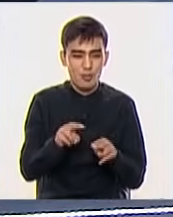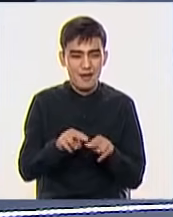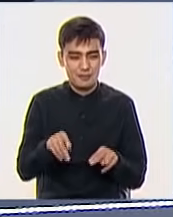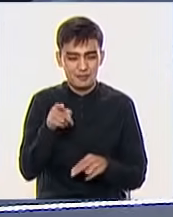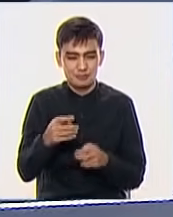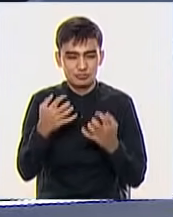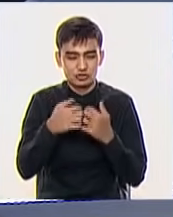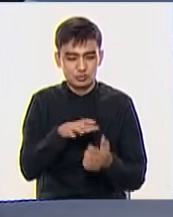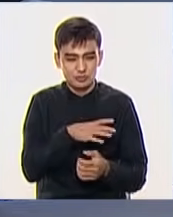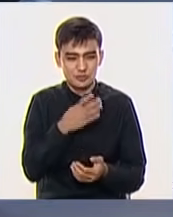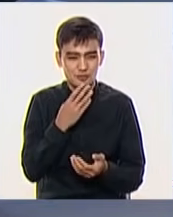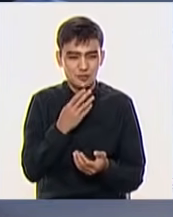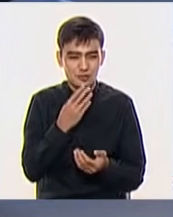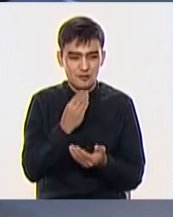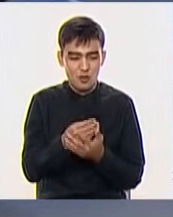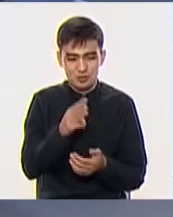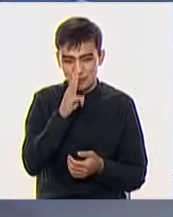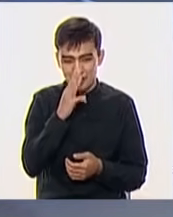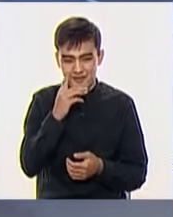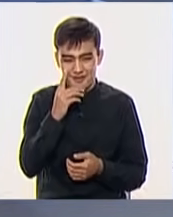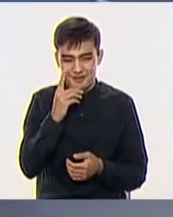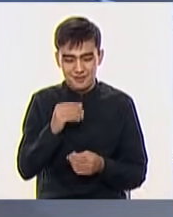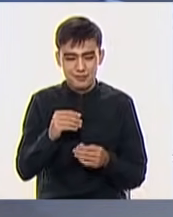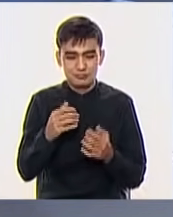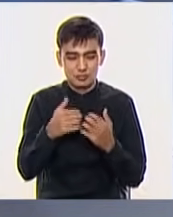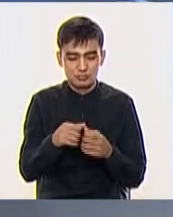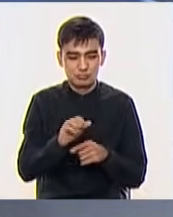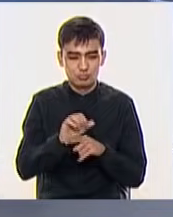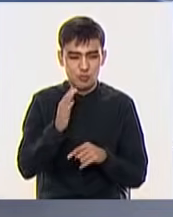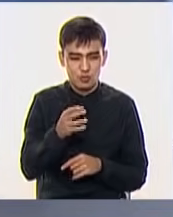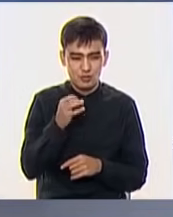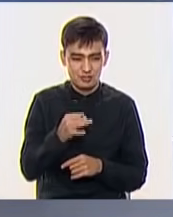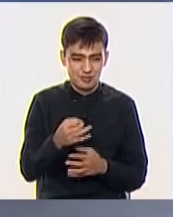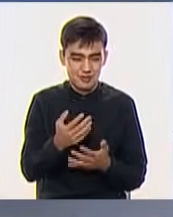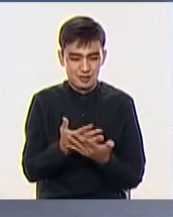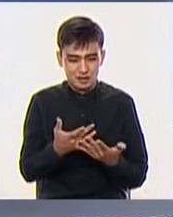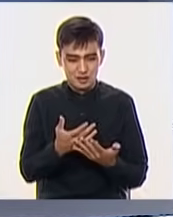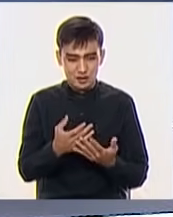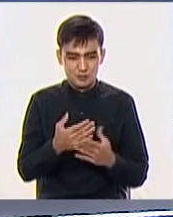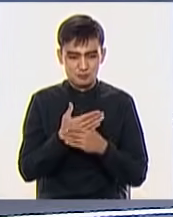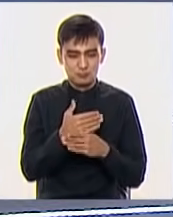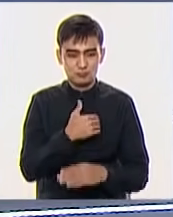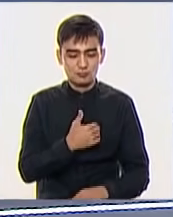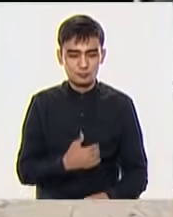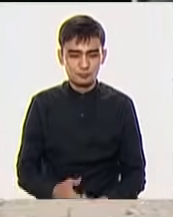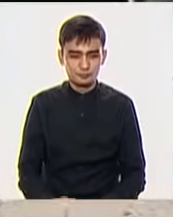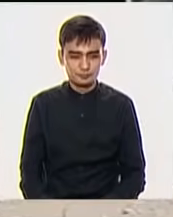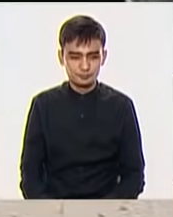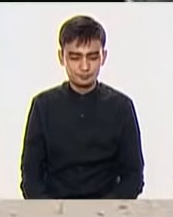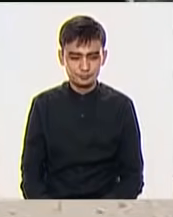перечислили погорельцам свой однодневный заработок. О сплоченности и милосердии. Индира Кимова.